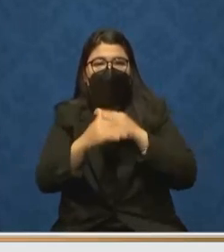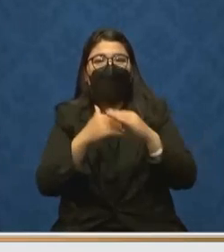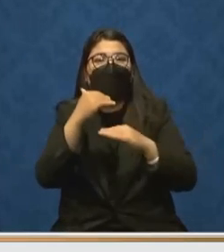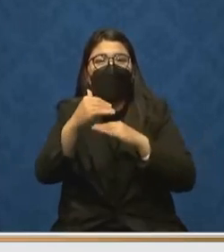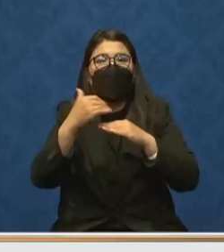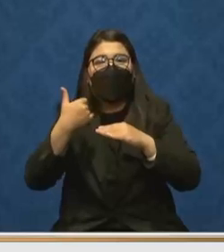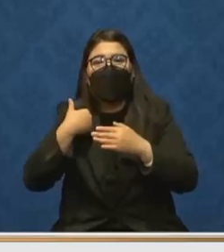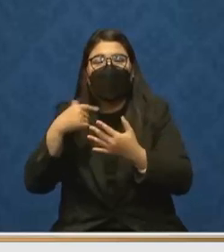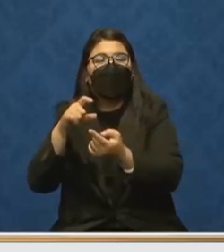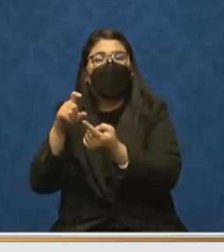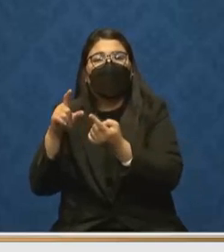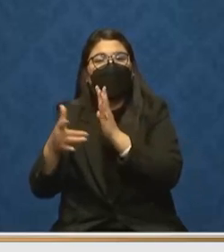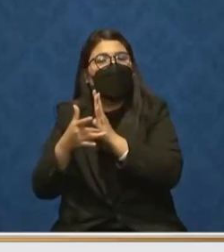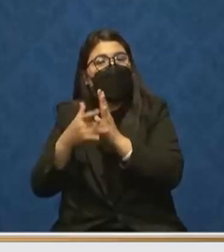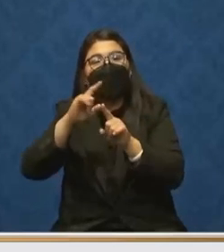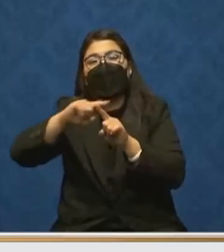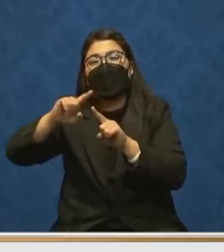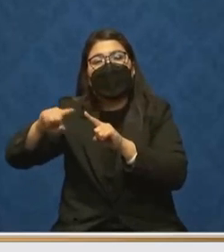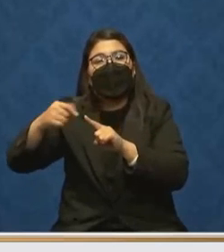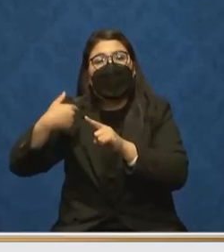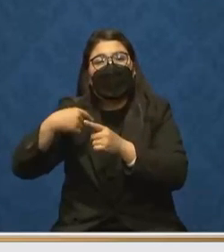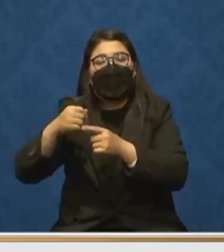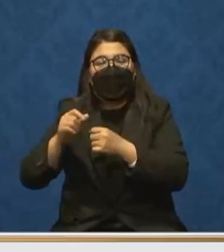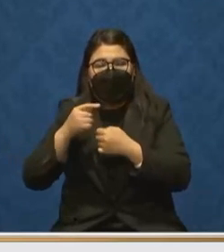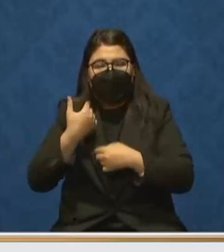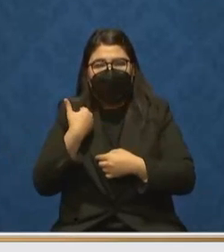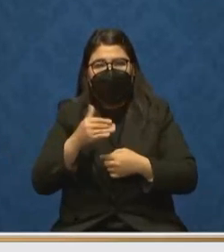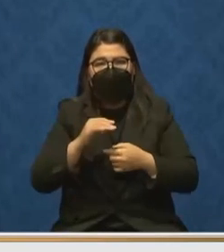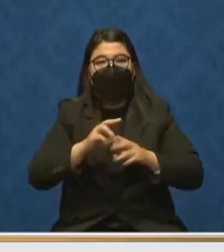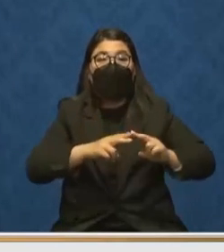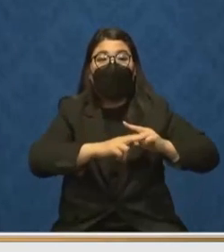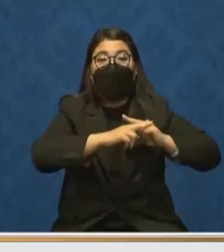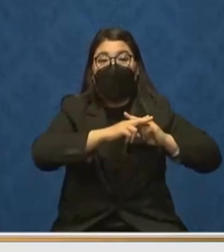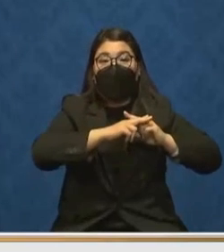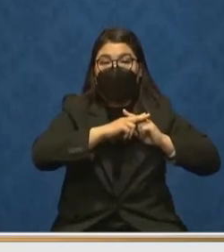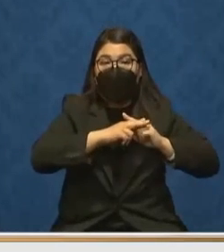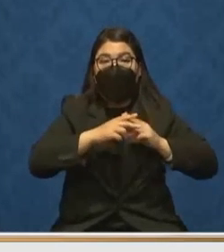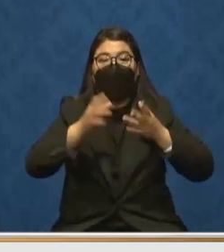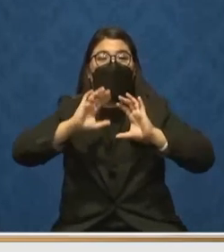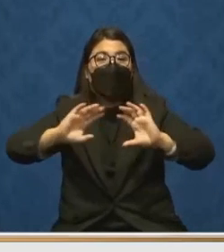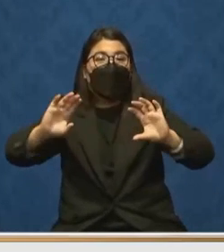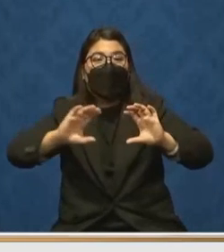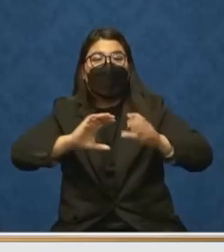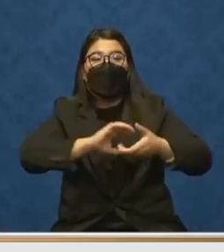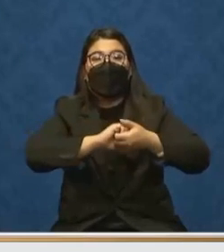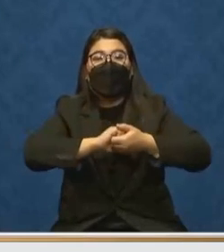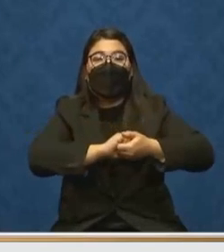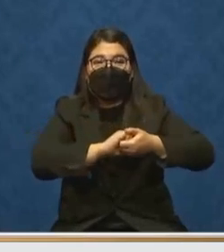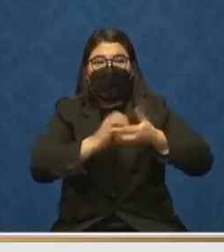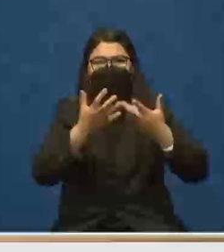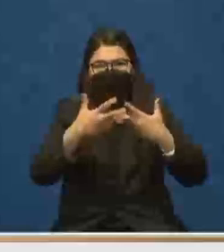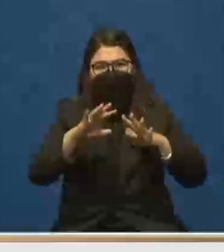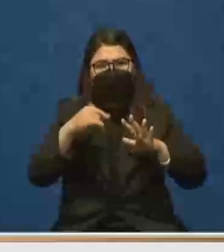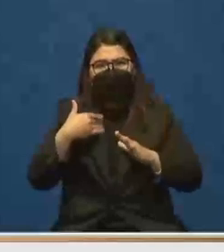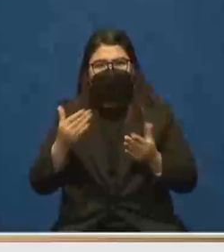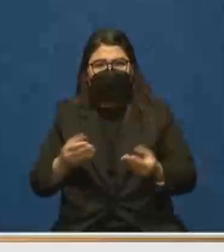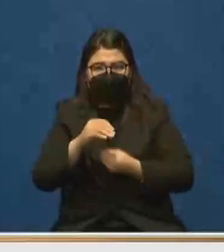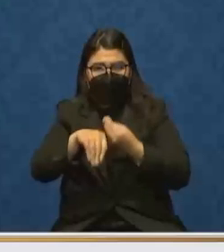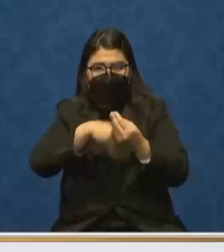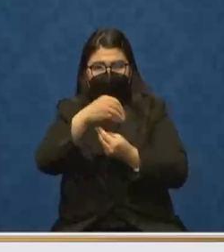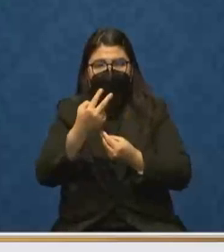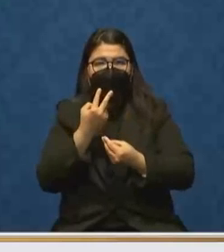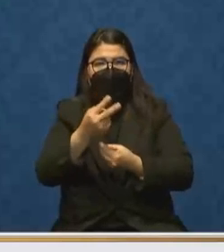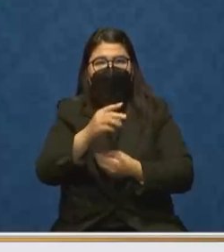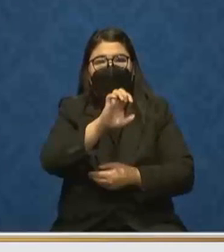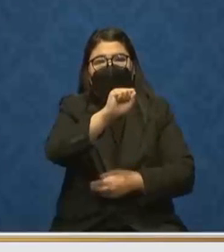รมสร้างความร่วมมือระหว่างภาครัฐและภาคเอกชนและสร้างสภาพแวดล้อมที่เอื้อต่อการดำเนินธุรกิจโดยมีเป้าหมายให้ SME ไท